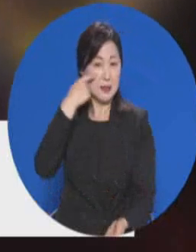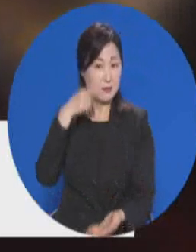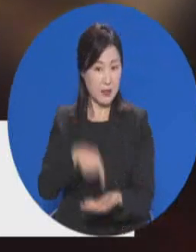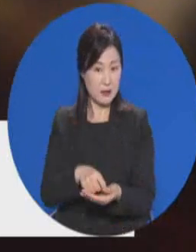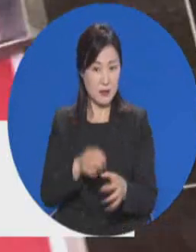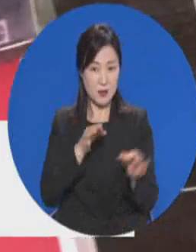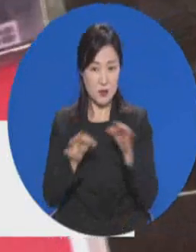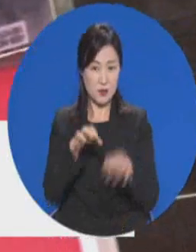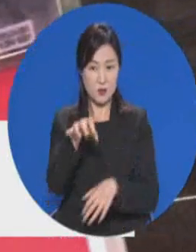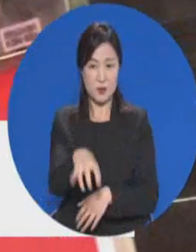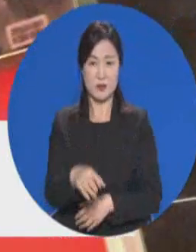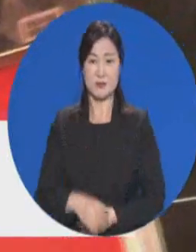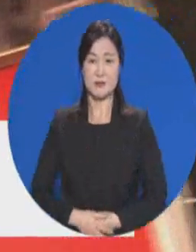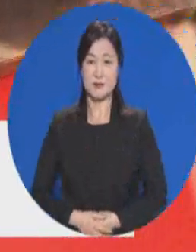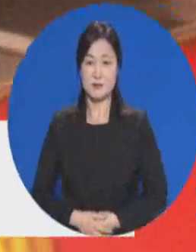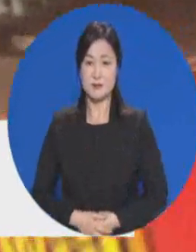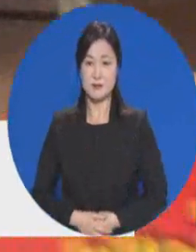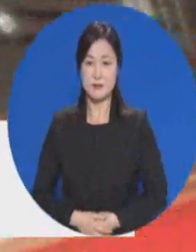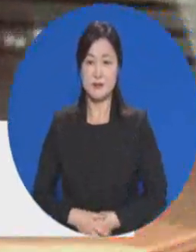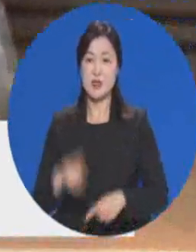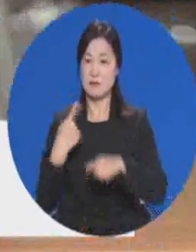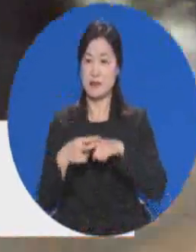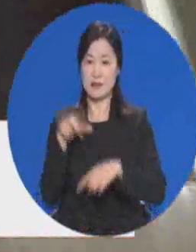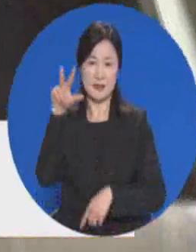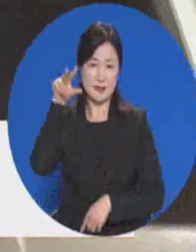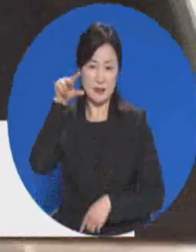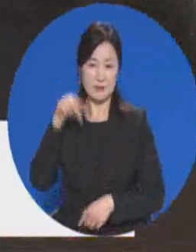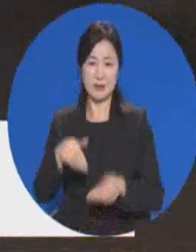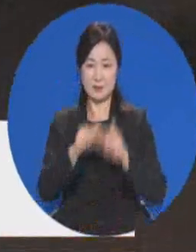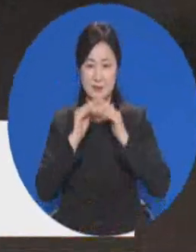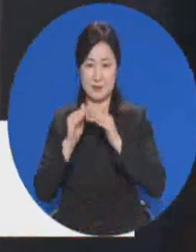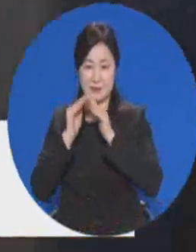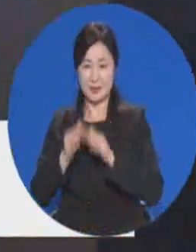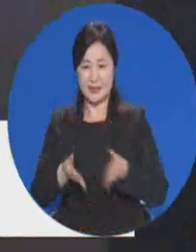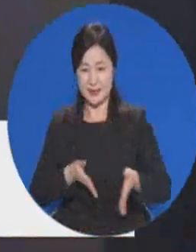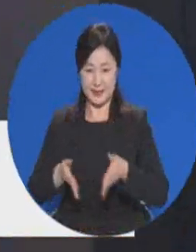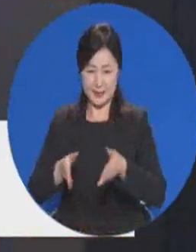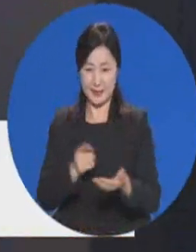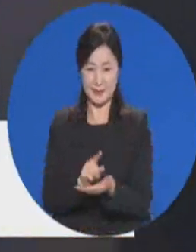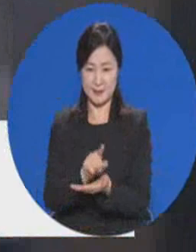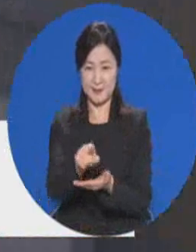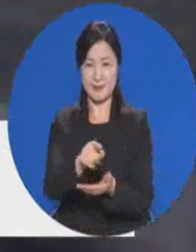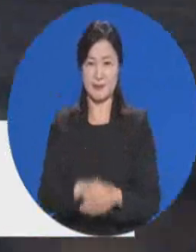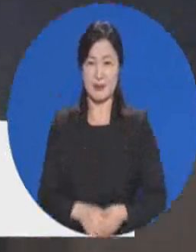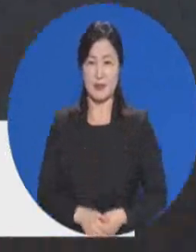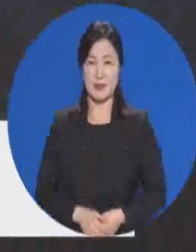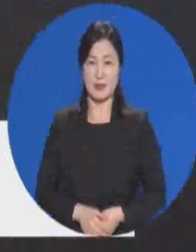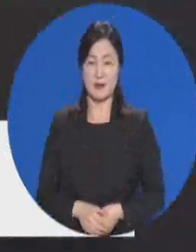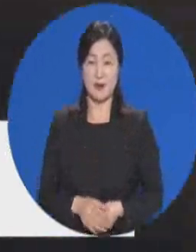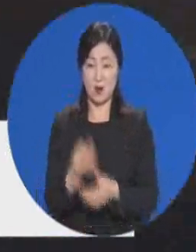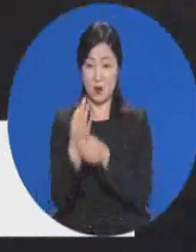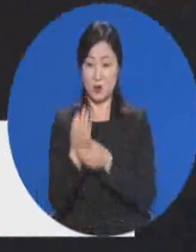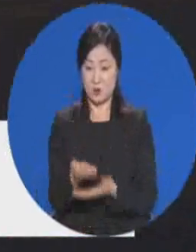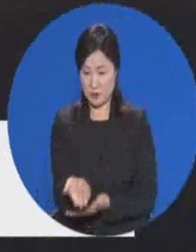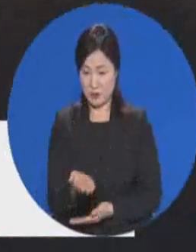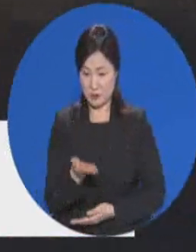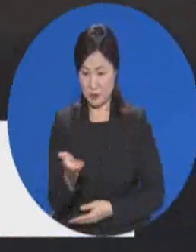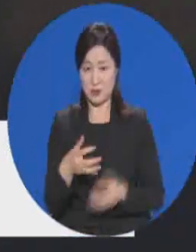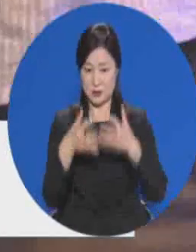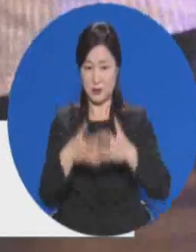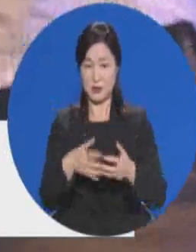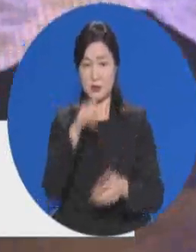주점. 역시 CCTV로 도배된 길을 따라가면 내부에는 정체 모를 현금 지급기가 놓여